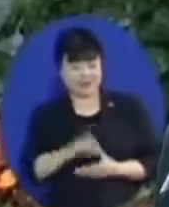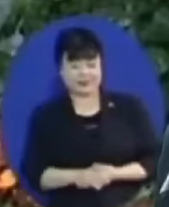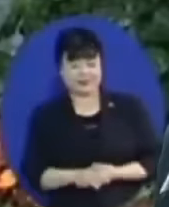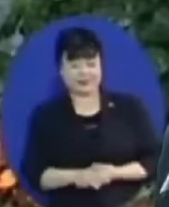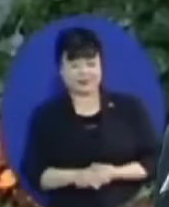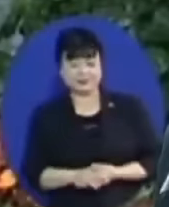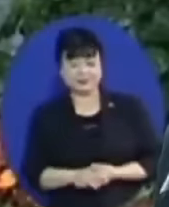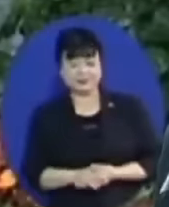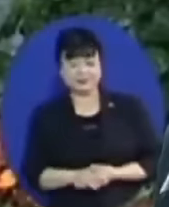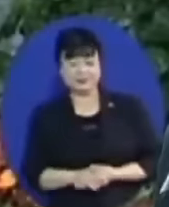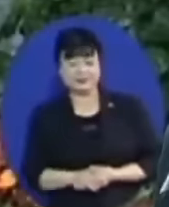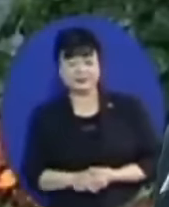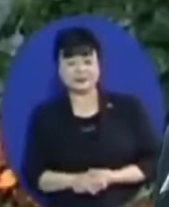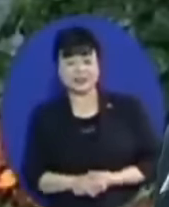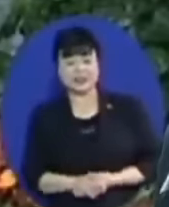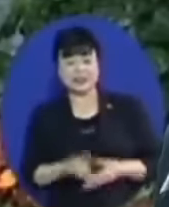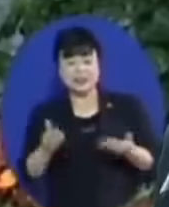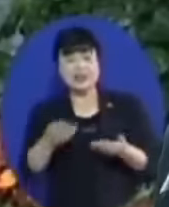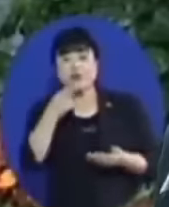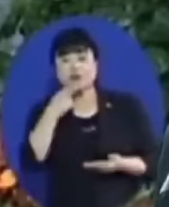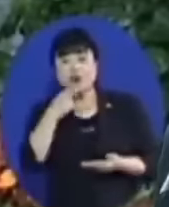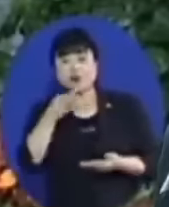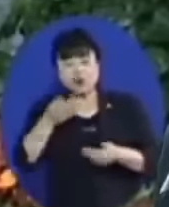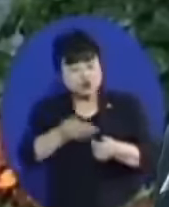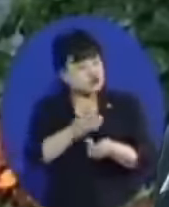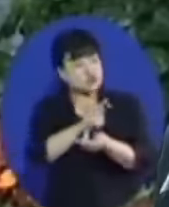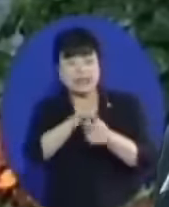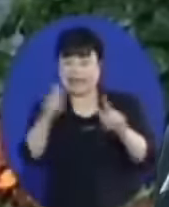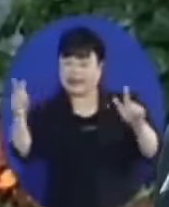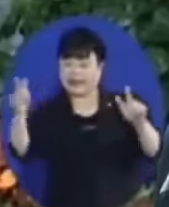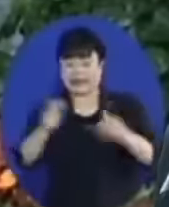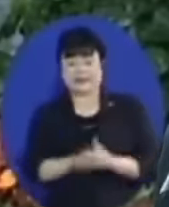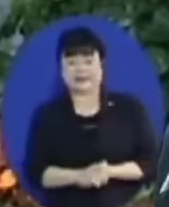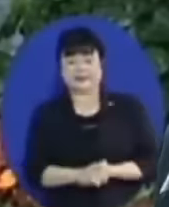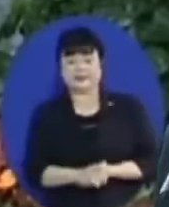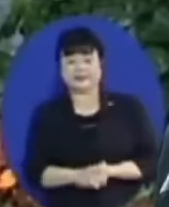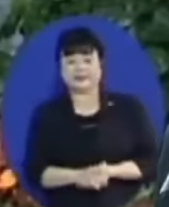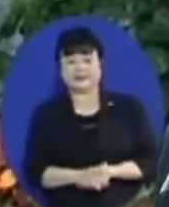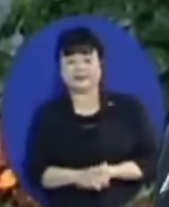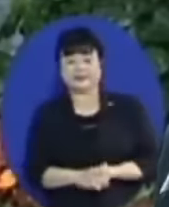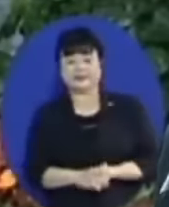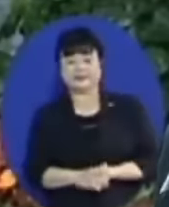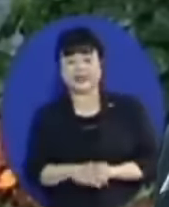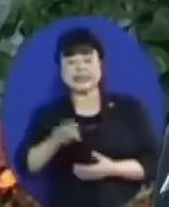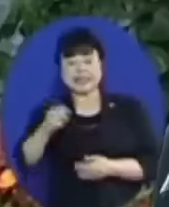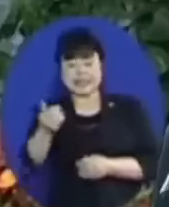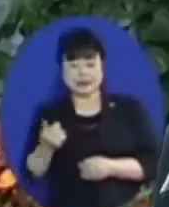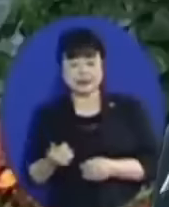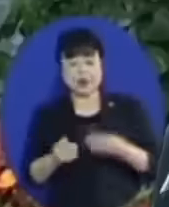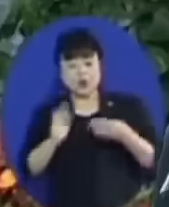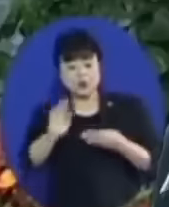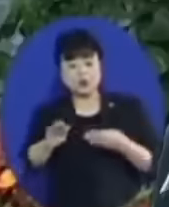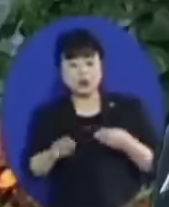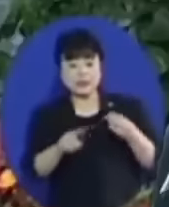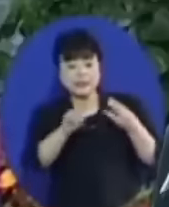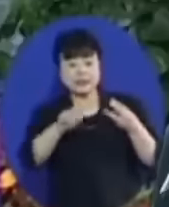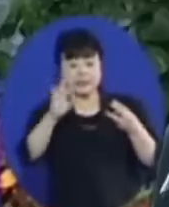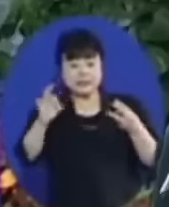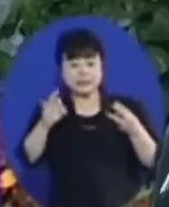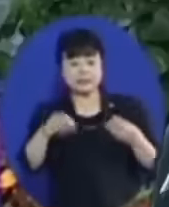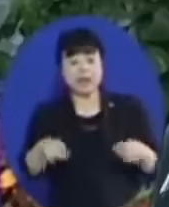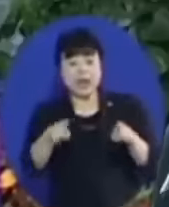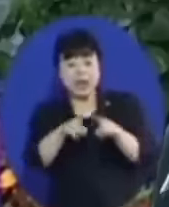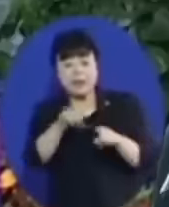무노동은 무임금이 아닙니까? 아무 일도 안 하면 아무 임금도 받을 수 없지 않습니까? 데살로니가 후서 3장 10절에 우리가 너희와 함께